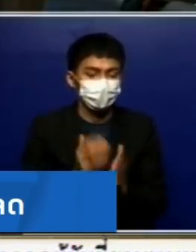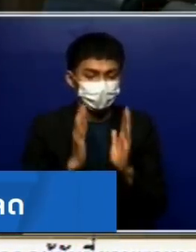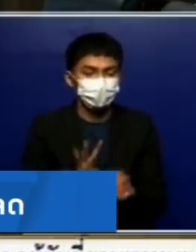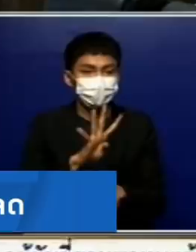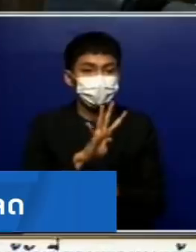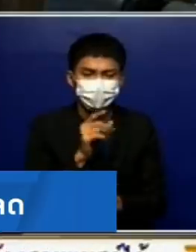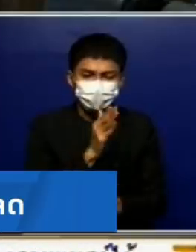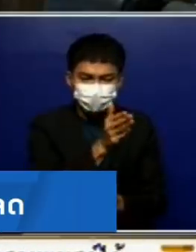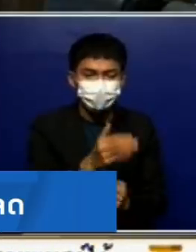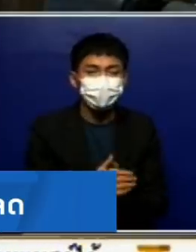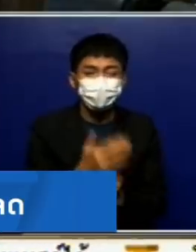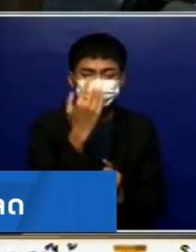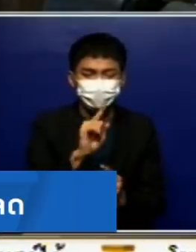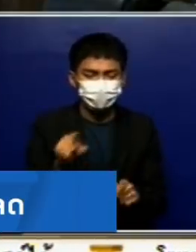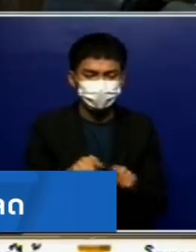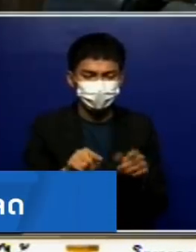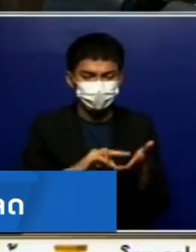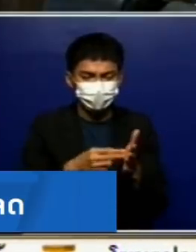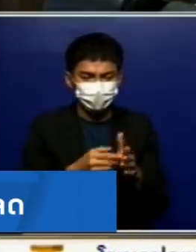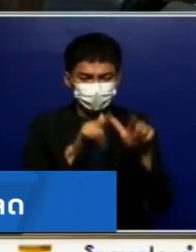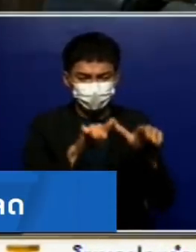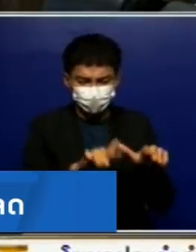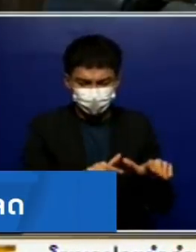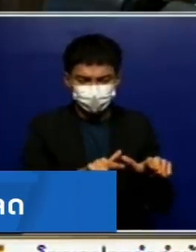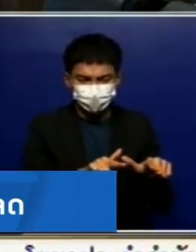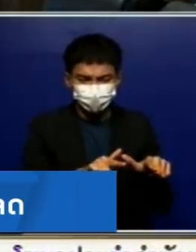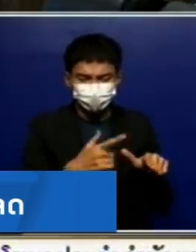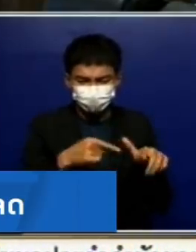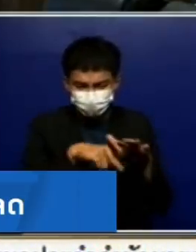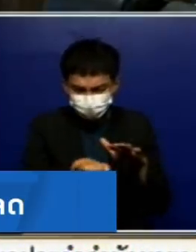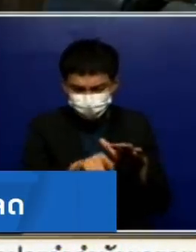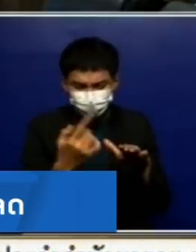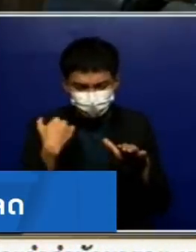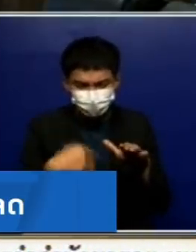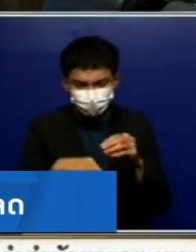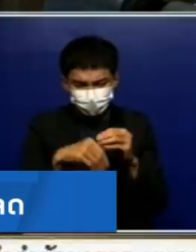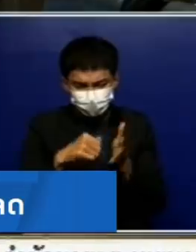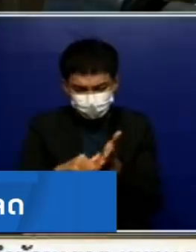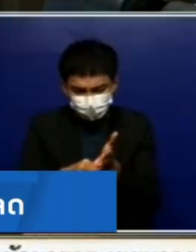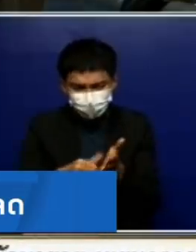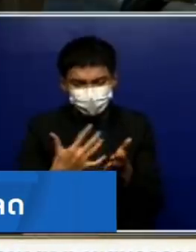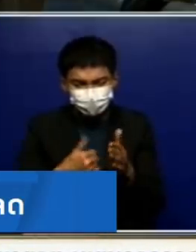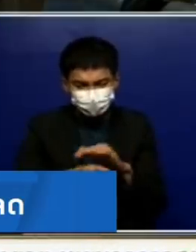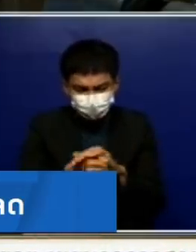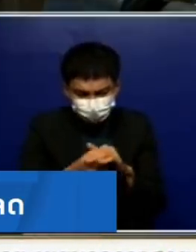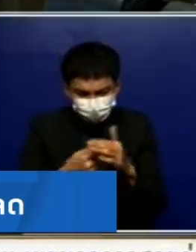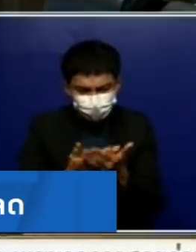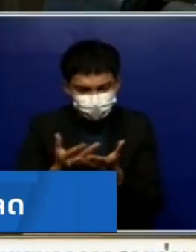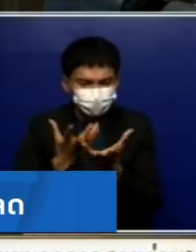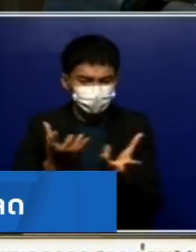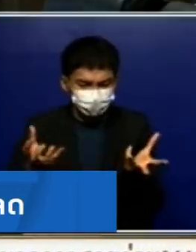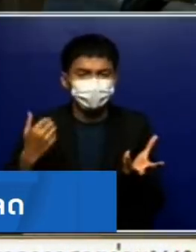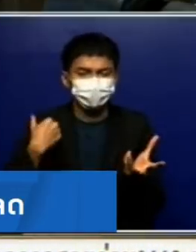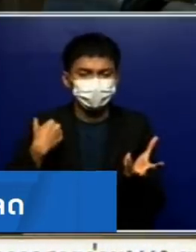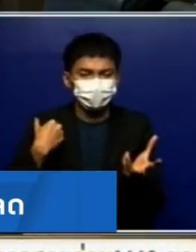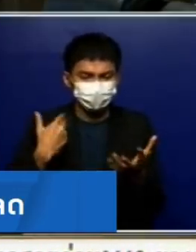446,000 คนพฤติกรรมแซงลดงบในภาพรวมเพื่ออำพรางและเอาไปแอบซื้ออาวุธเพิ่มอย่างนี้ในสถ